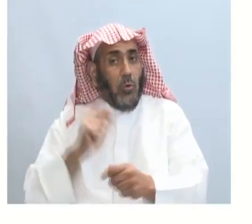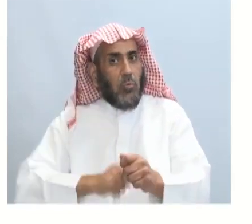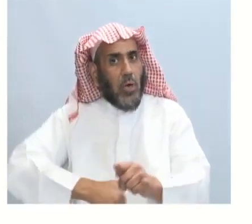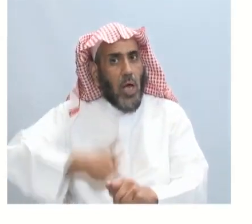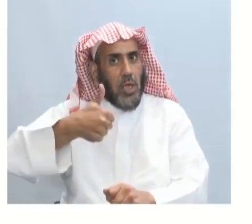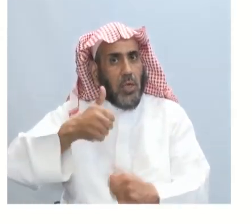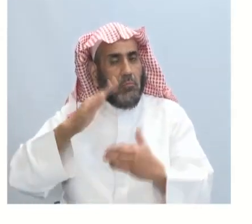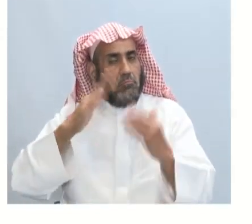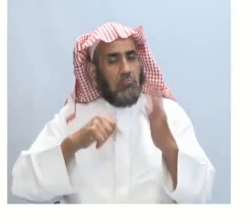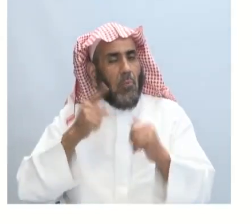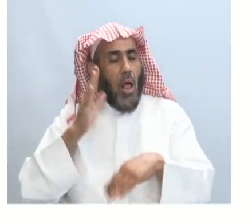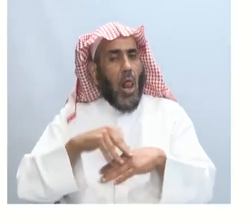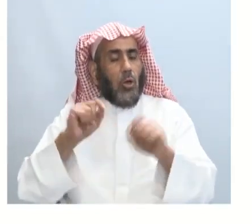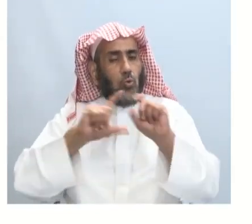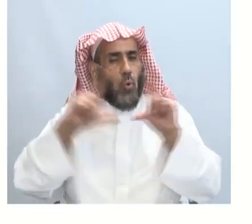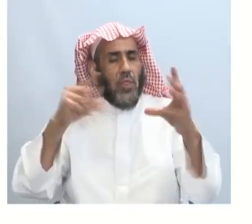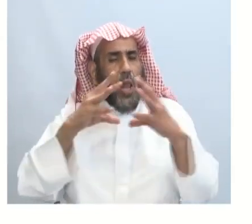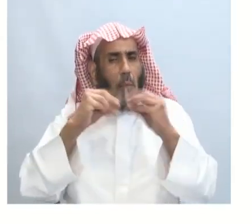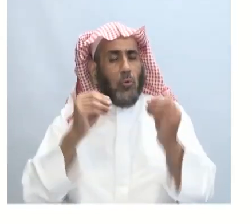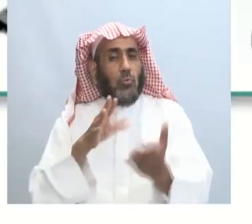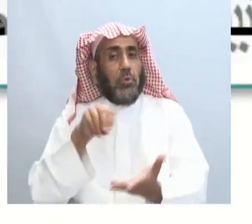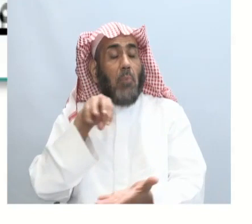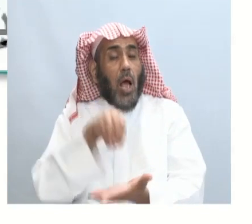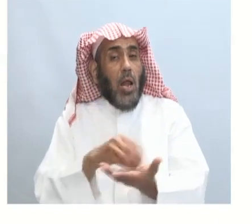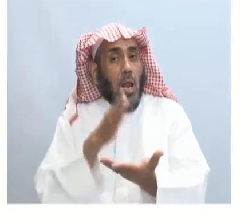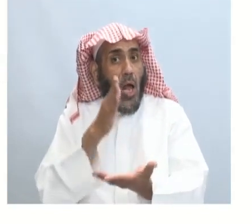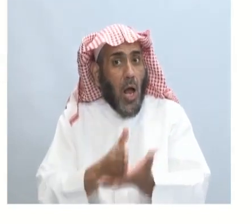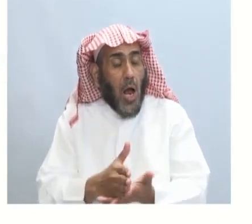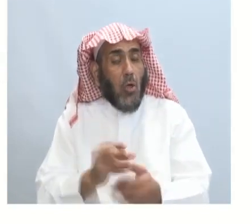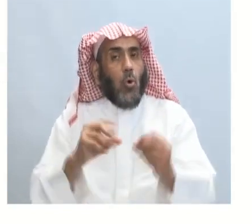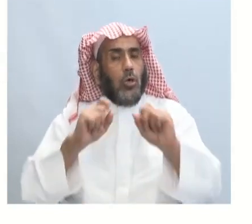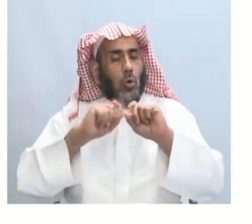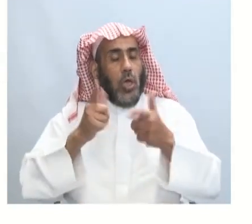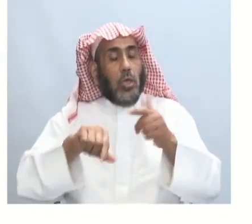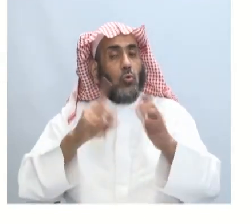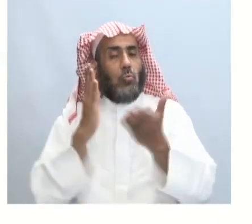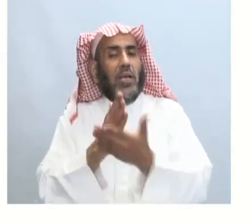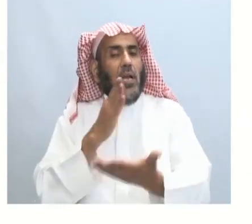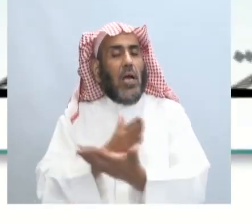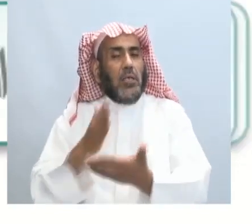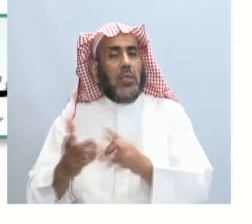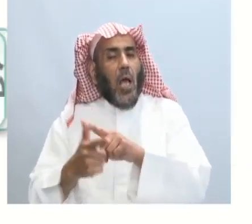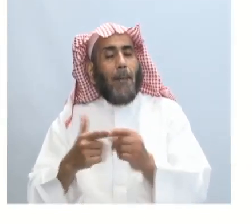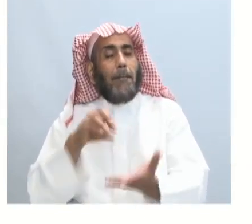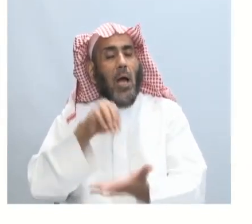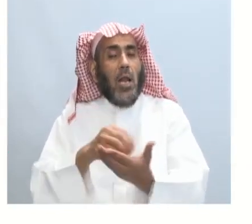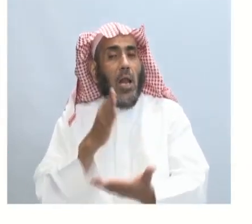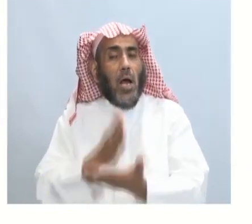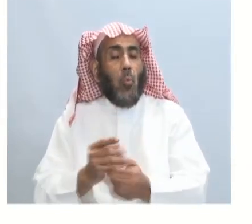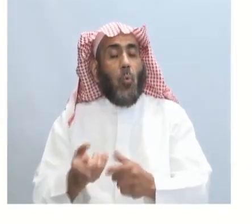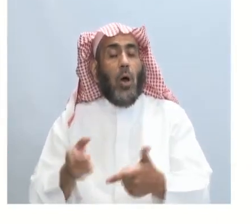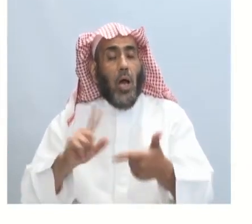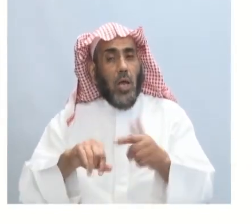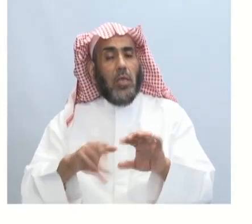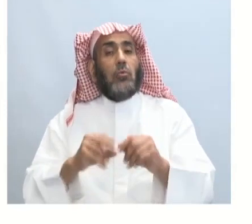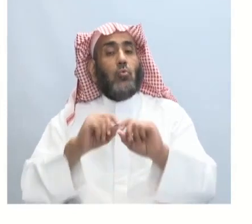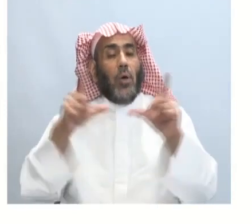على ان توضح المقصود بمحل الحق وايضا تبين اقسام محل الحق وكذلك توضح